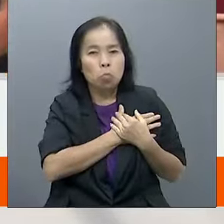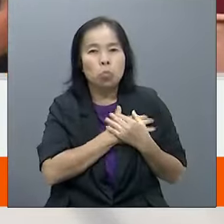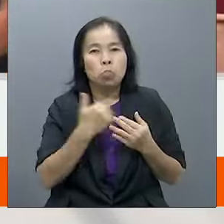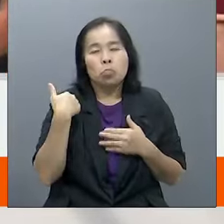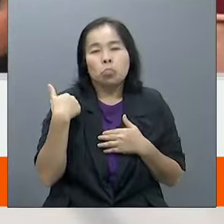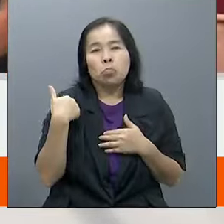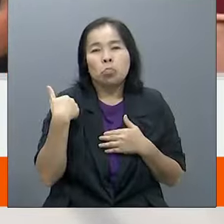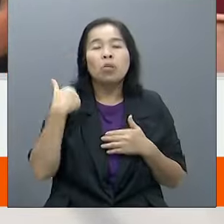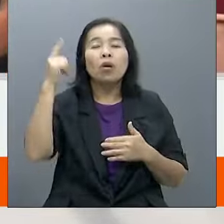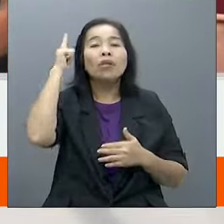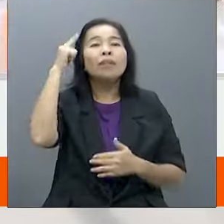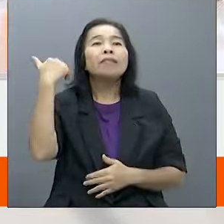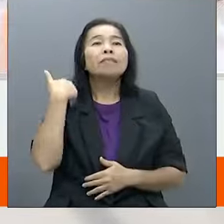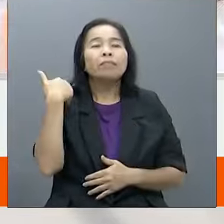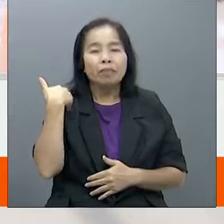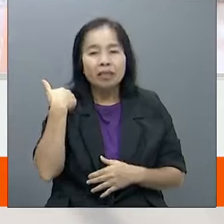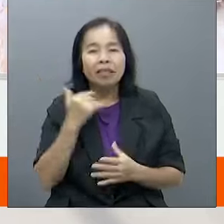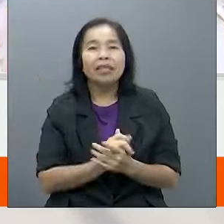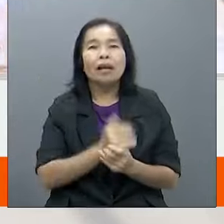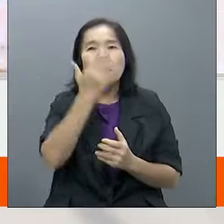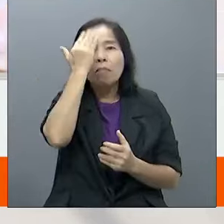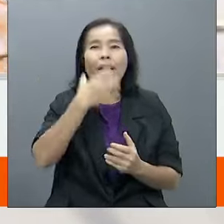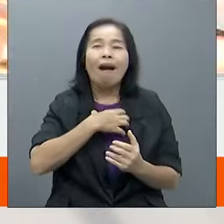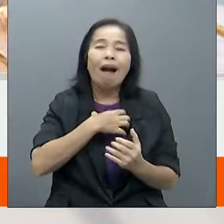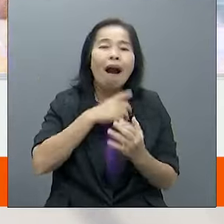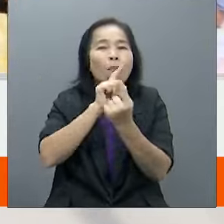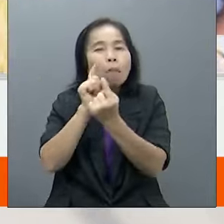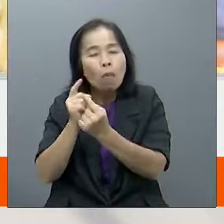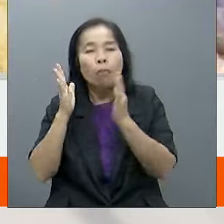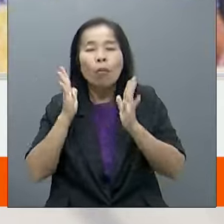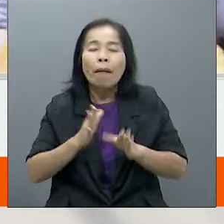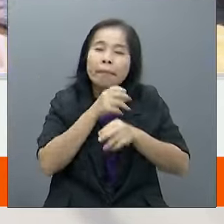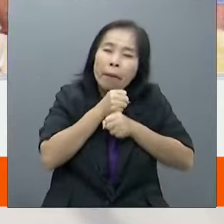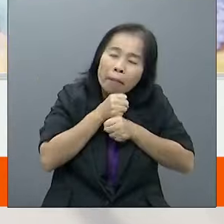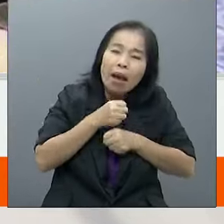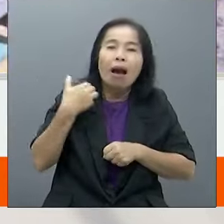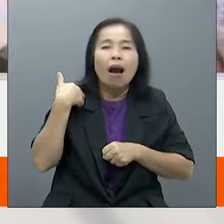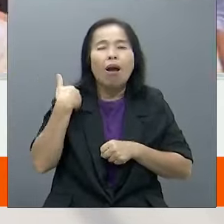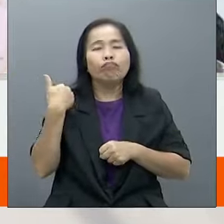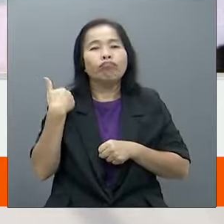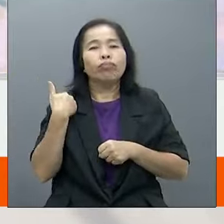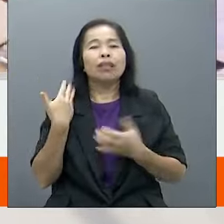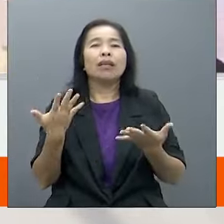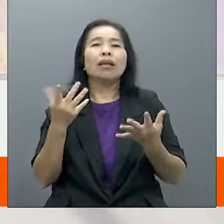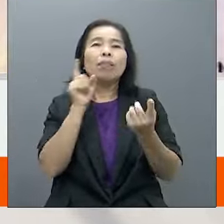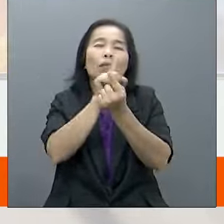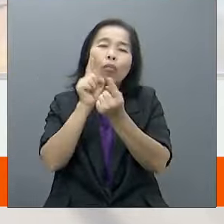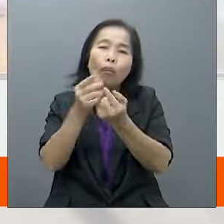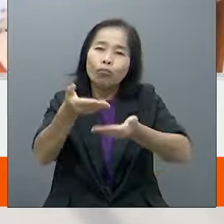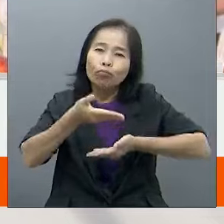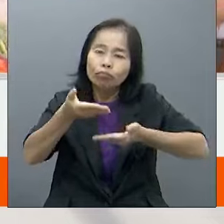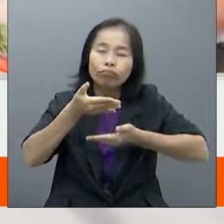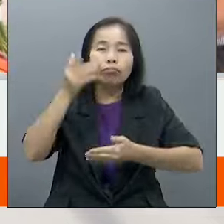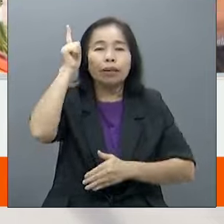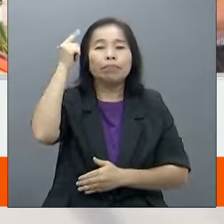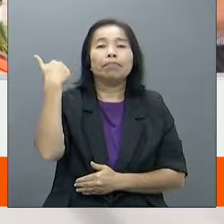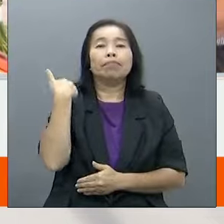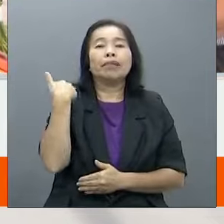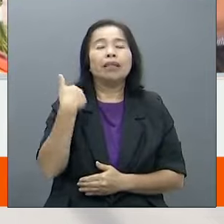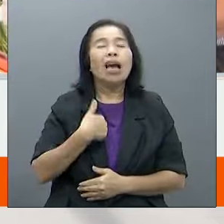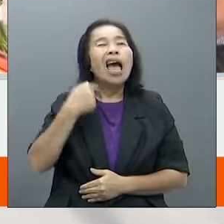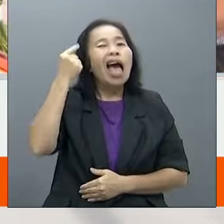อเข้าพบดูจากนะครับคนเฒ่าคนแก่นะครับแล้วก็เพื่อนฝูงต่างๆที่ยังให้การต้อนรับอย่างอบอุ่นนะครับก็เห็นได้ชั